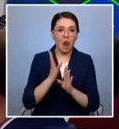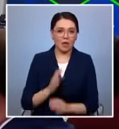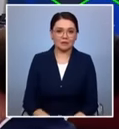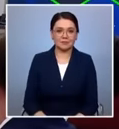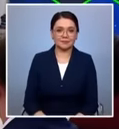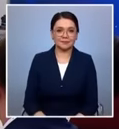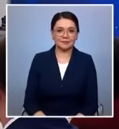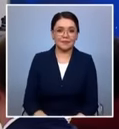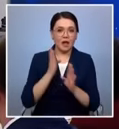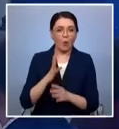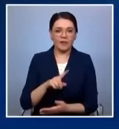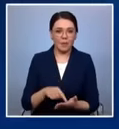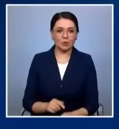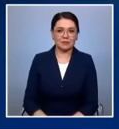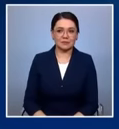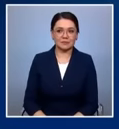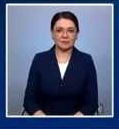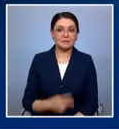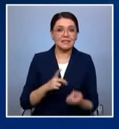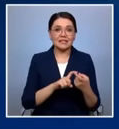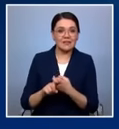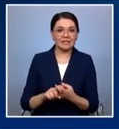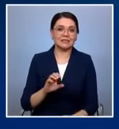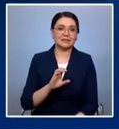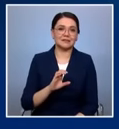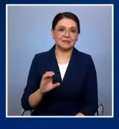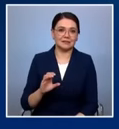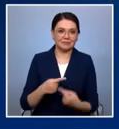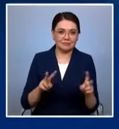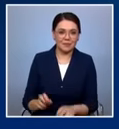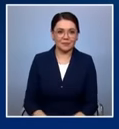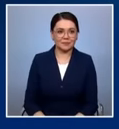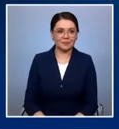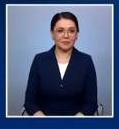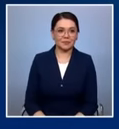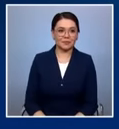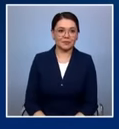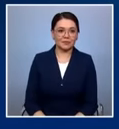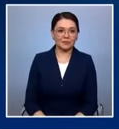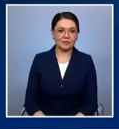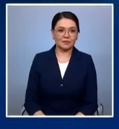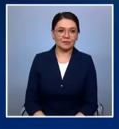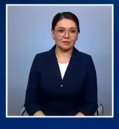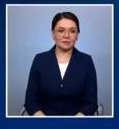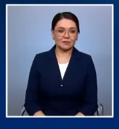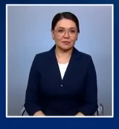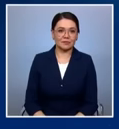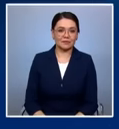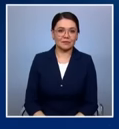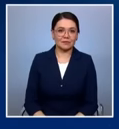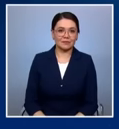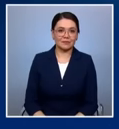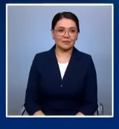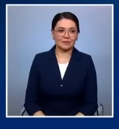Ради Фаритович сообщил нам, что ремонт планируется начать только после юбилея Уфы. То есть в 2024 или в 2025